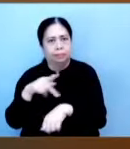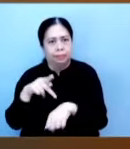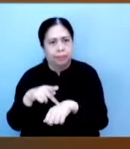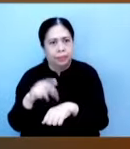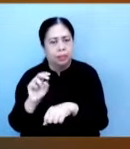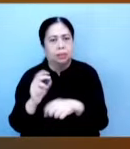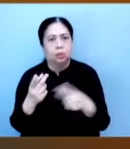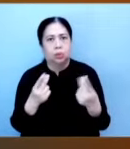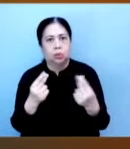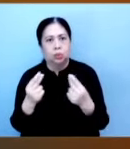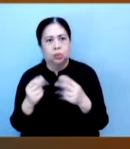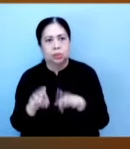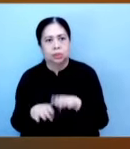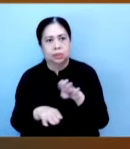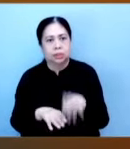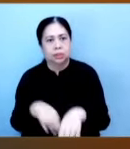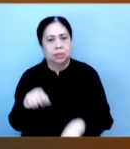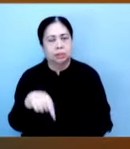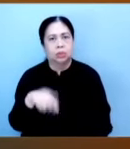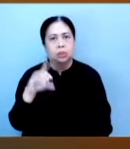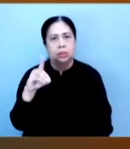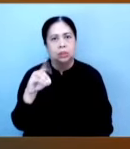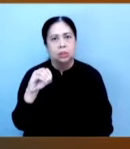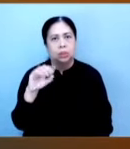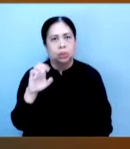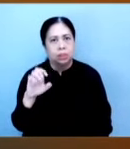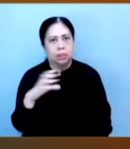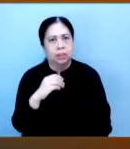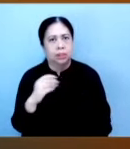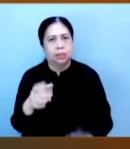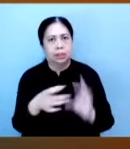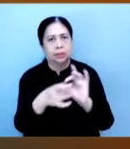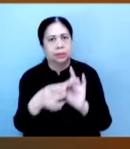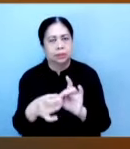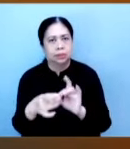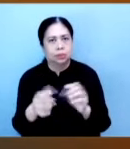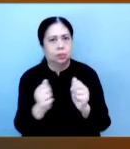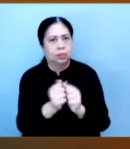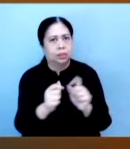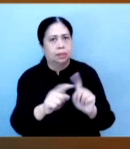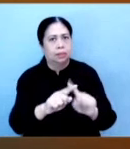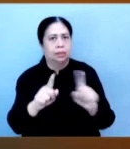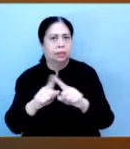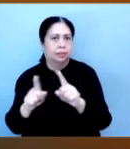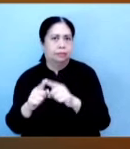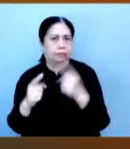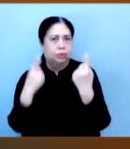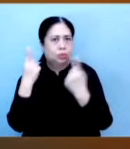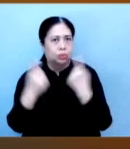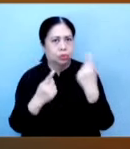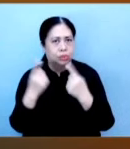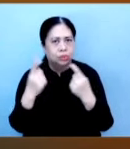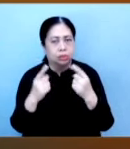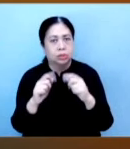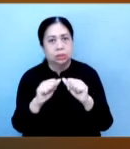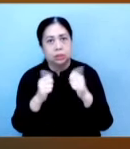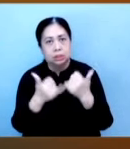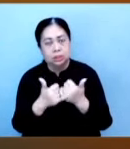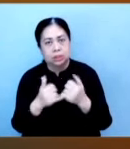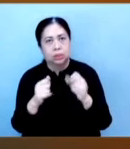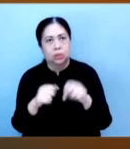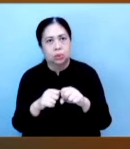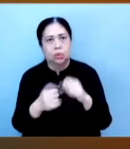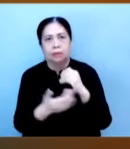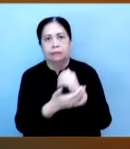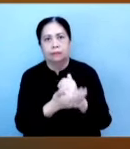na raw ng mga hakbang ang Department of Energy at nakikipag-ugnayan na sa lahat ng stakeholders para maiwasan ang kakulangan sa